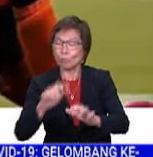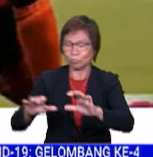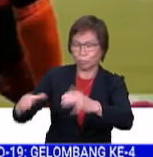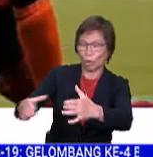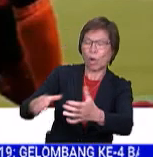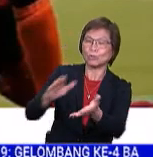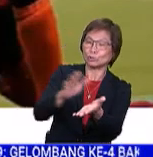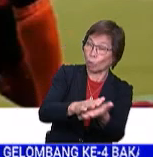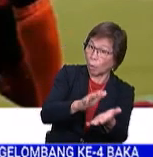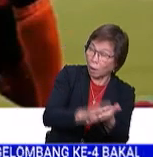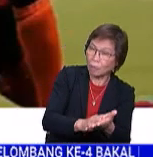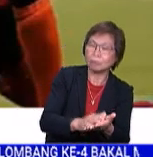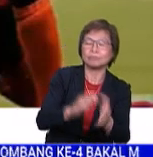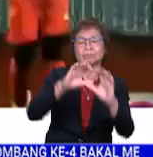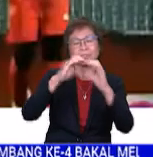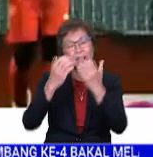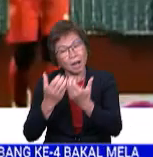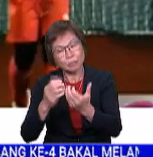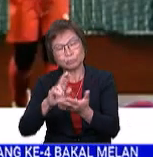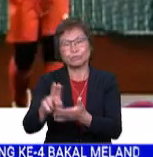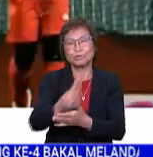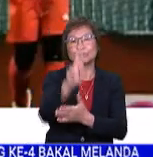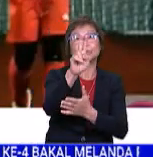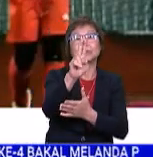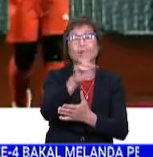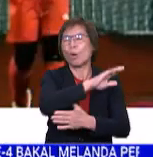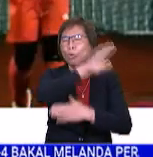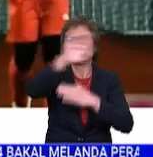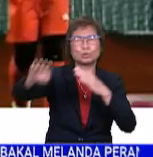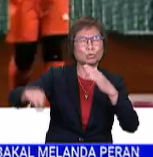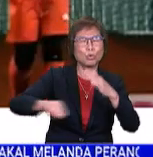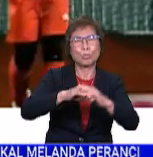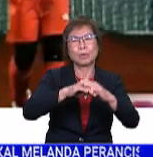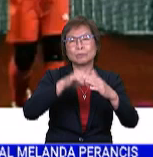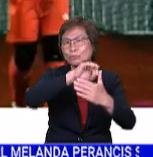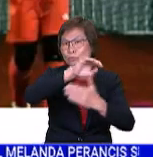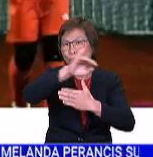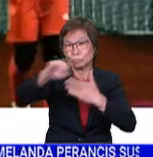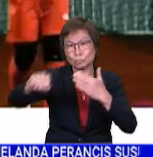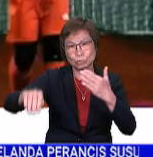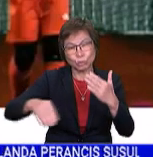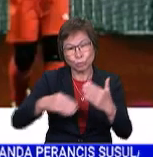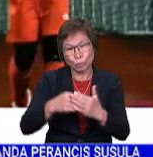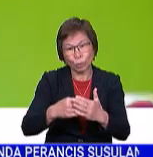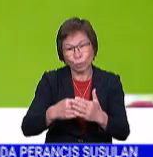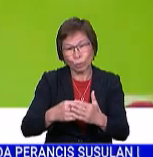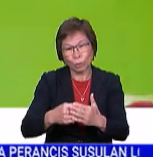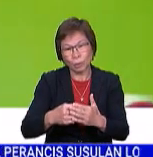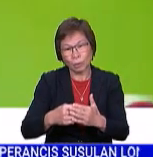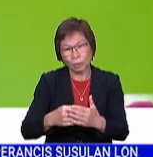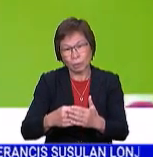di sekolah, di kelab, di universiti dan semualah yang